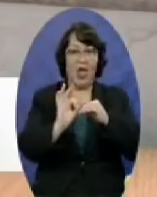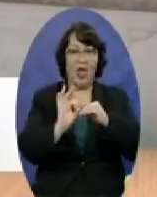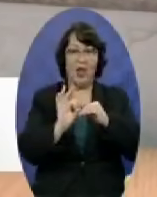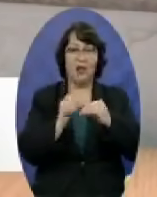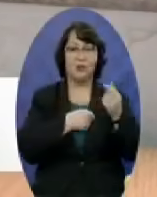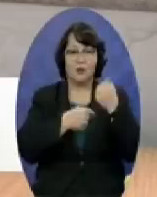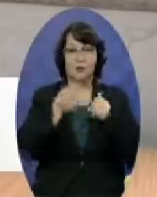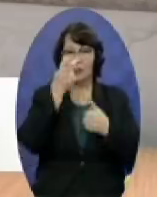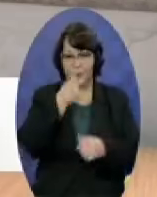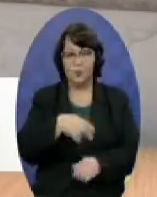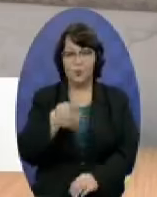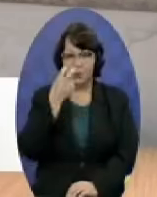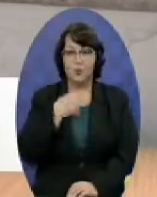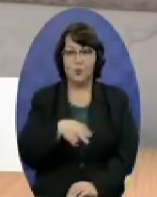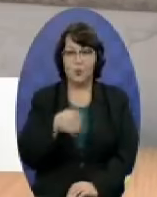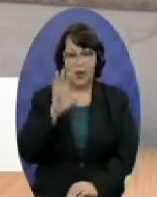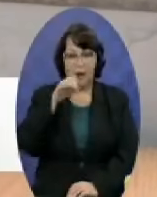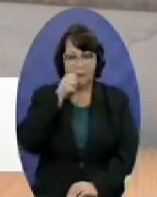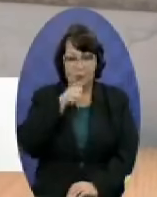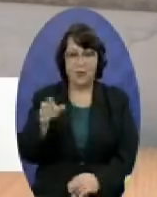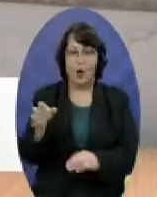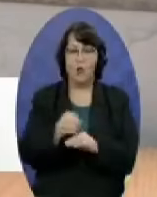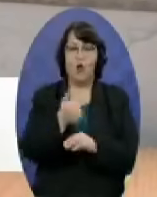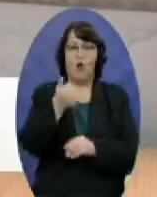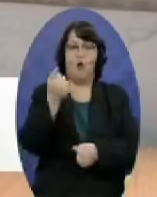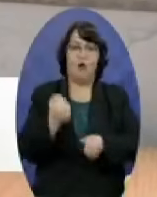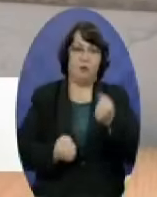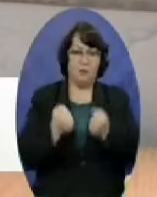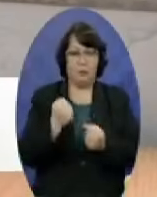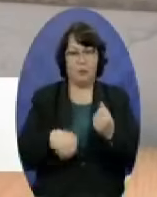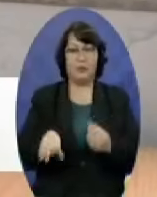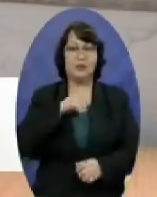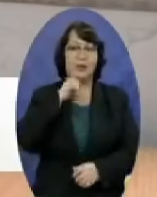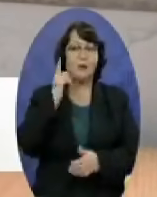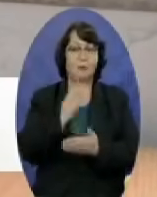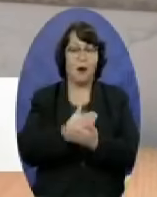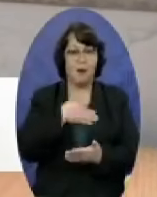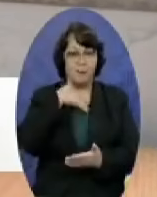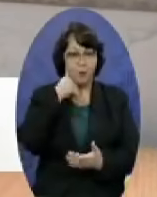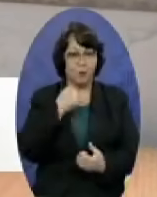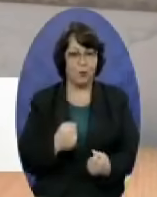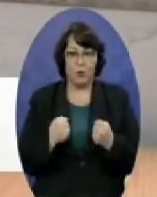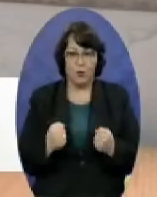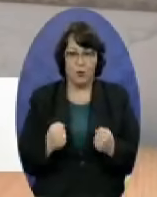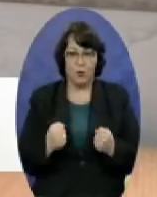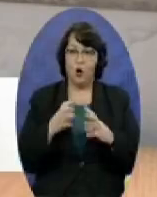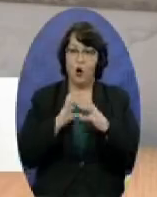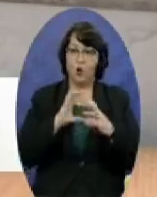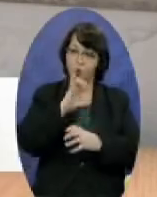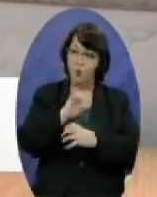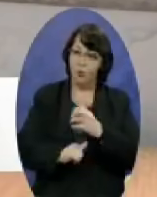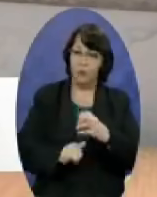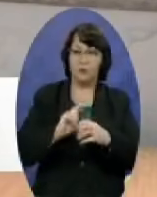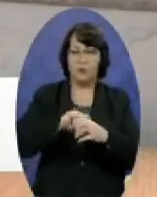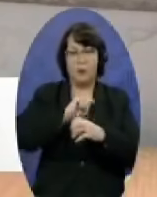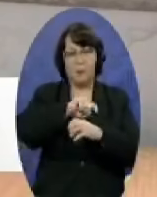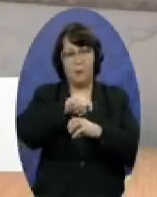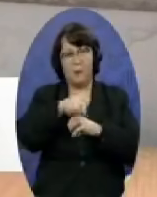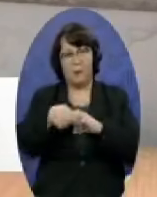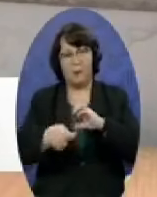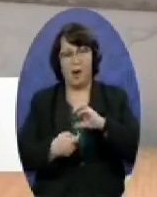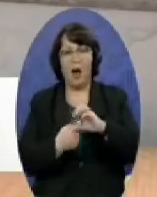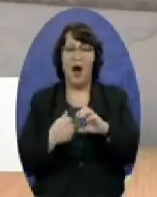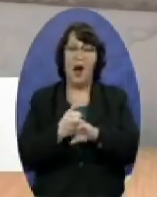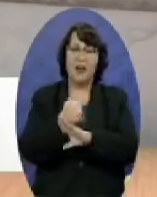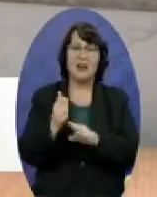нилээн хүнд байдалд орч төр бензинтэй золлогч байсан. Ямар ч хэсэн залуу байгаа дээр ирч хүчтэй байгаа дээр маш гоё адал явталтай хол замыг туулаарэ. Хол